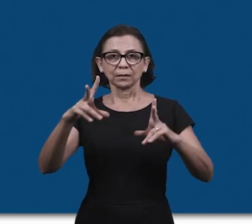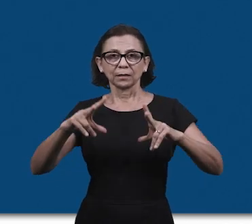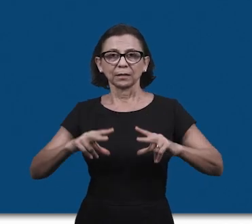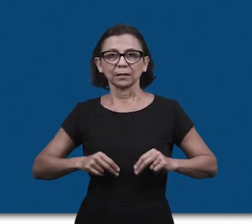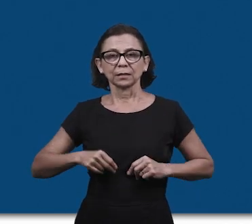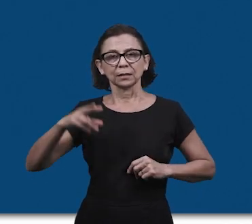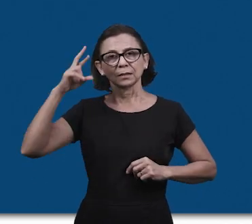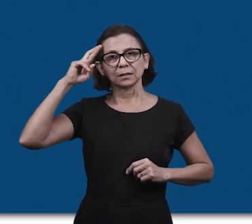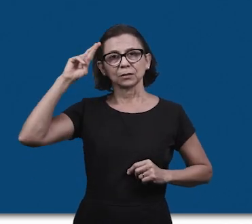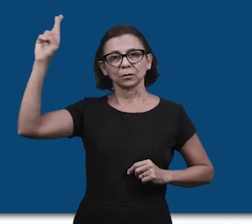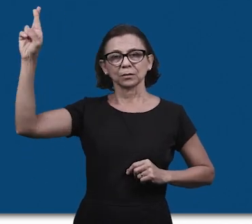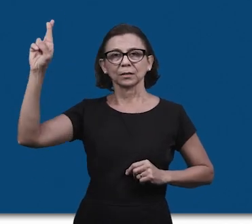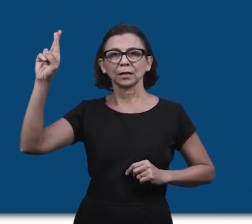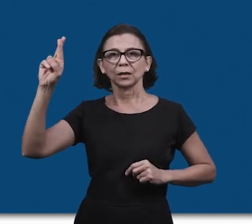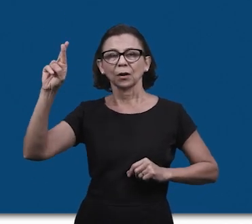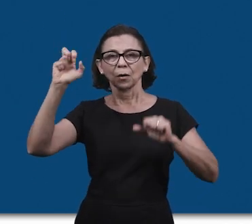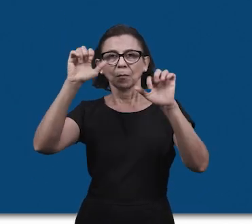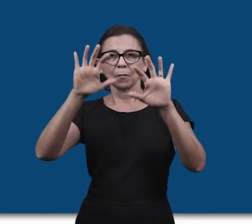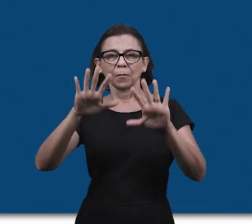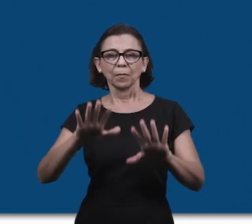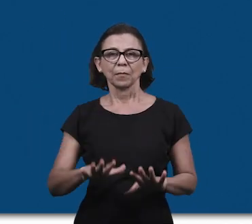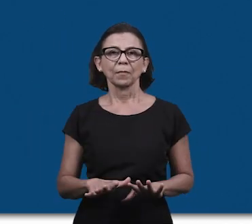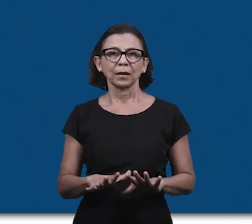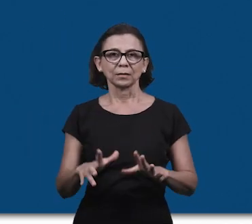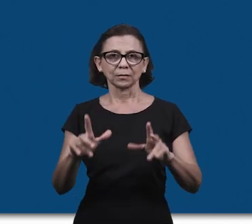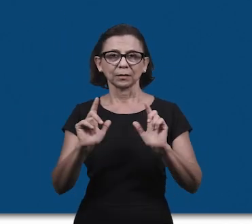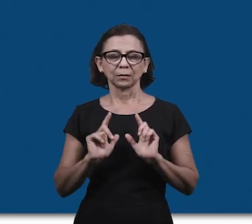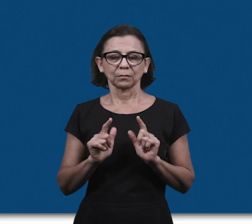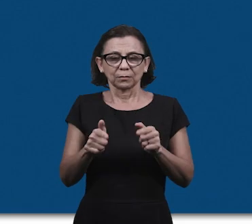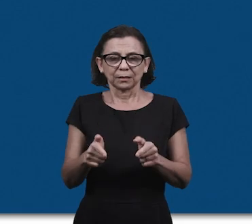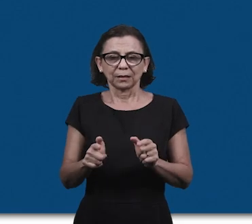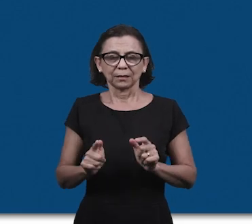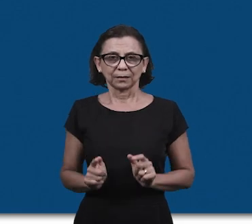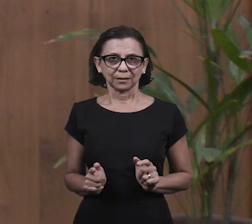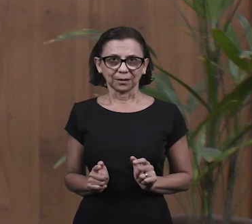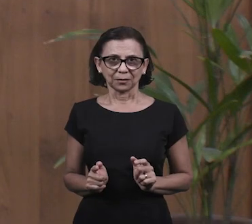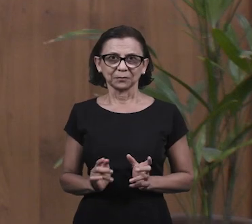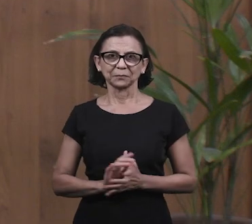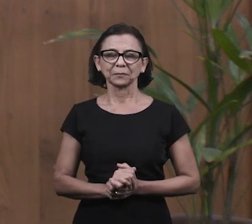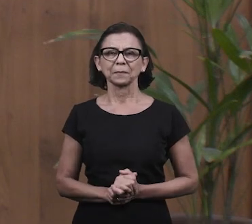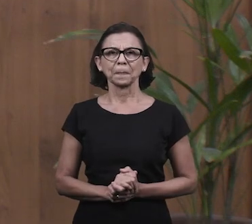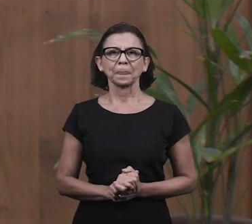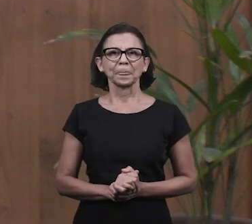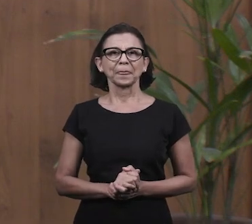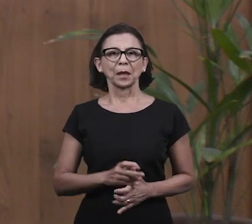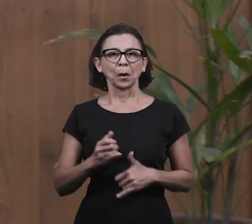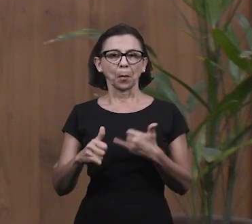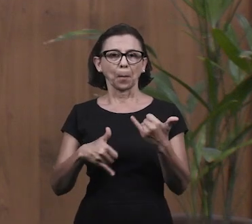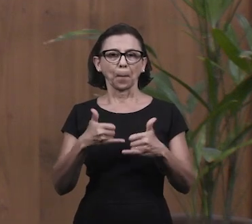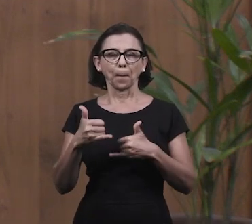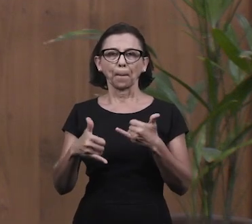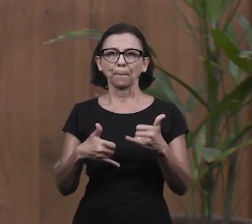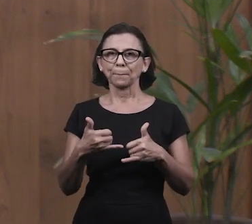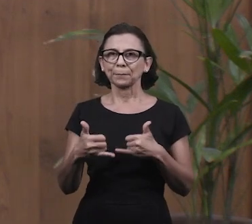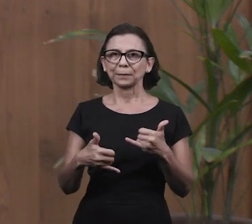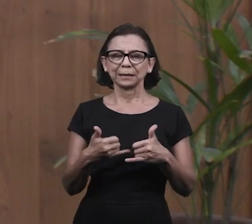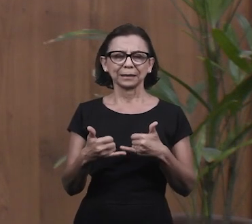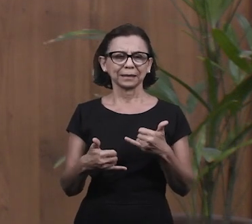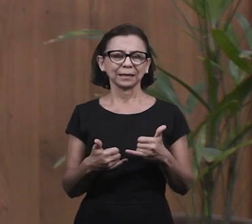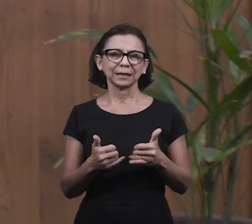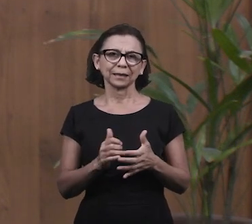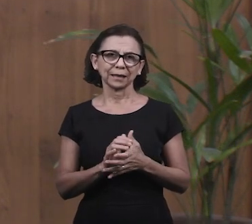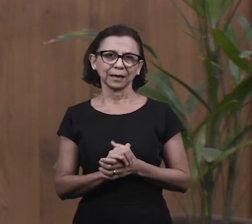sont l'héritage du Seigneur et le fruit du ventre sont de sa richesse. » Donc,